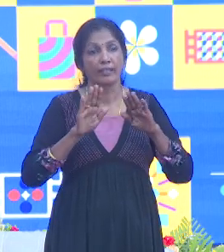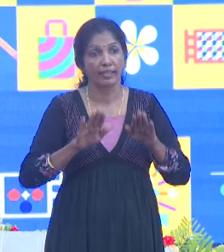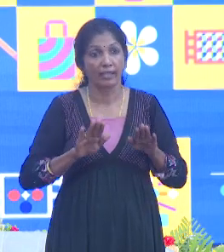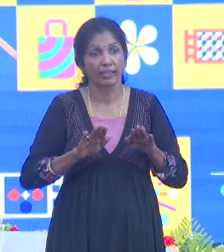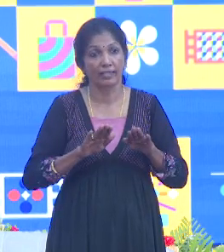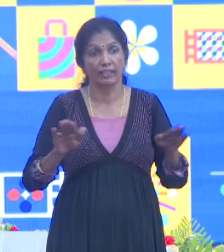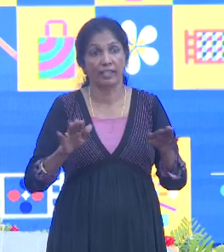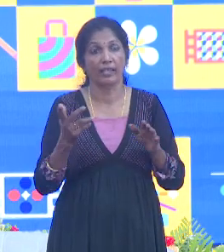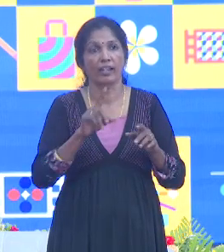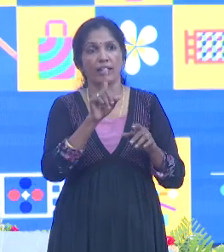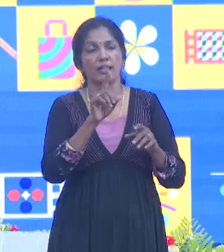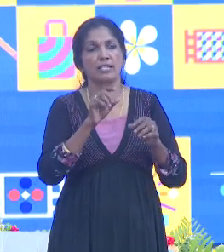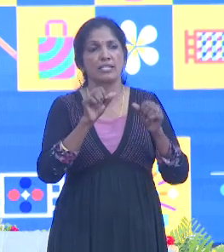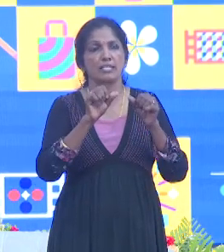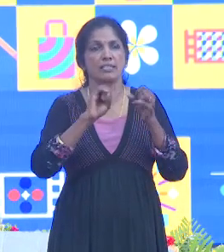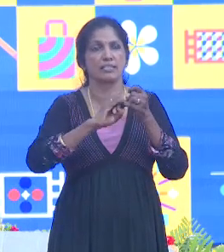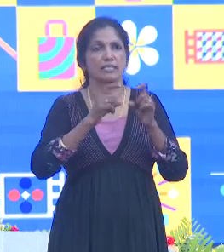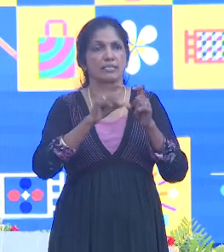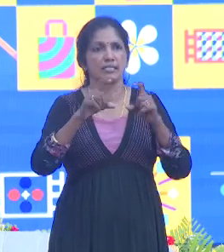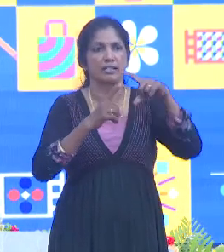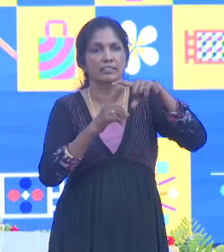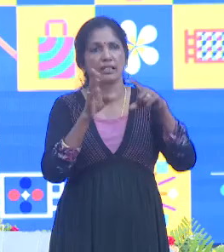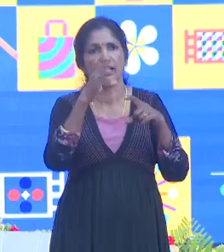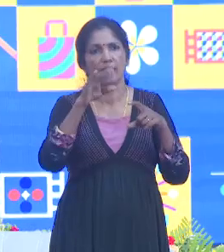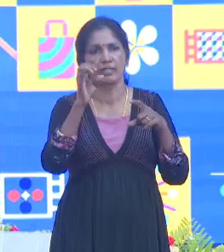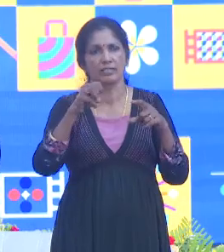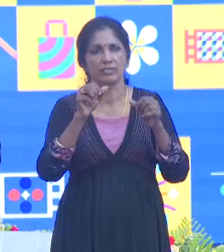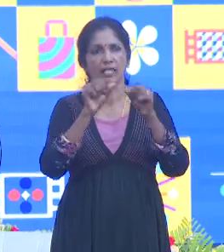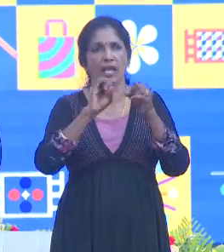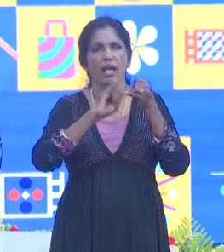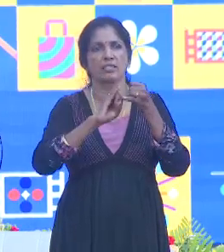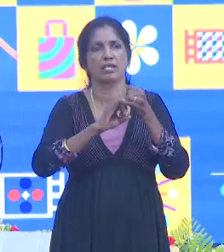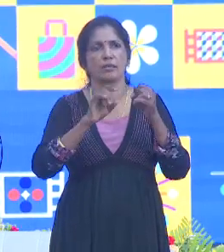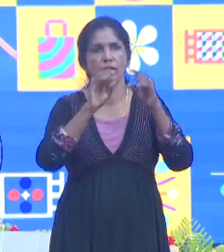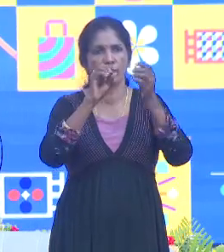96 അസൈൻമെൻ്റ് ഓഫ് ലാൻഡ് അതാണ്.